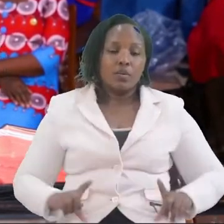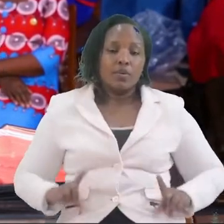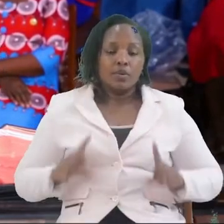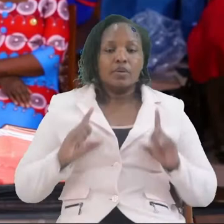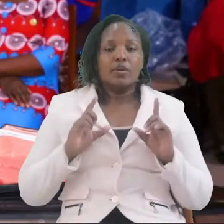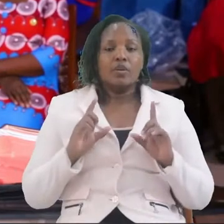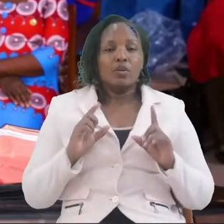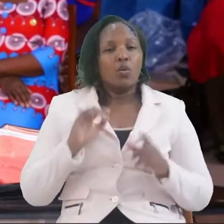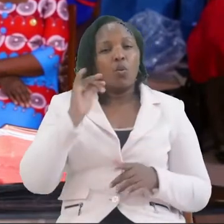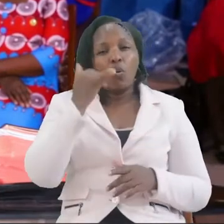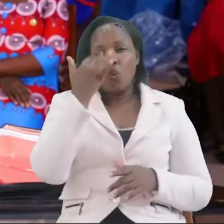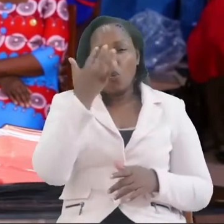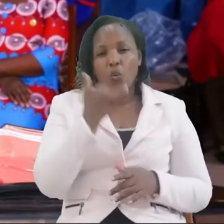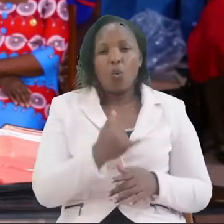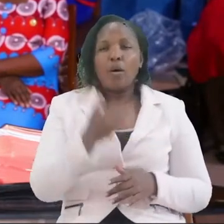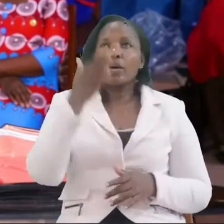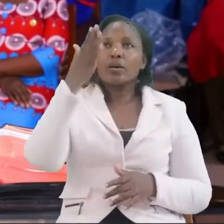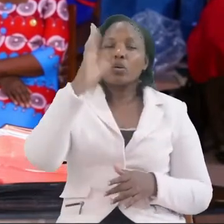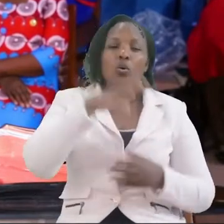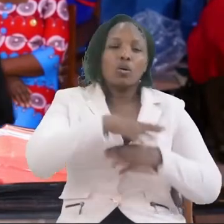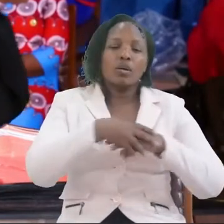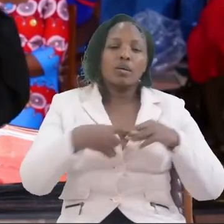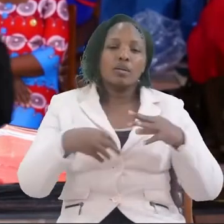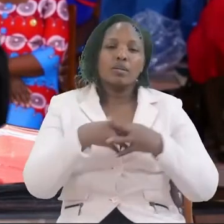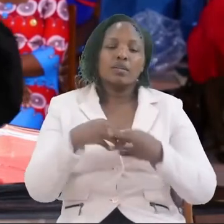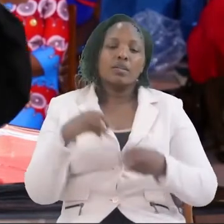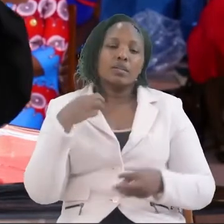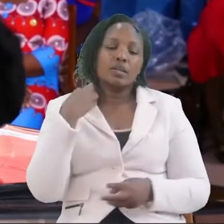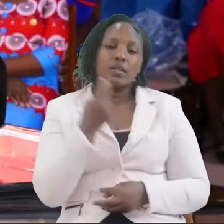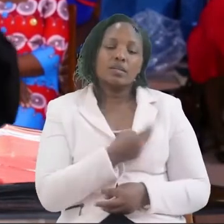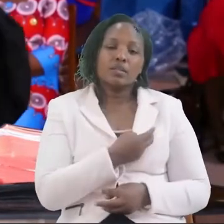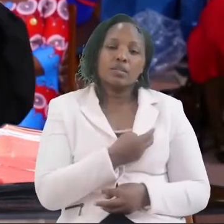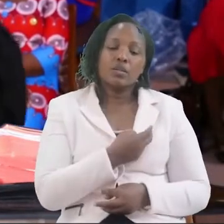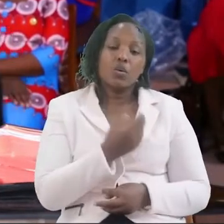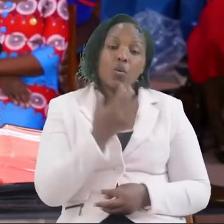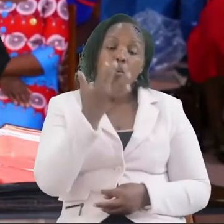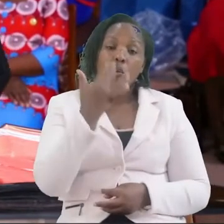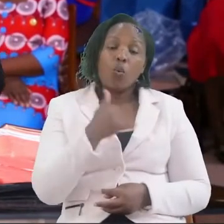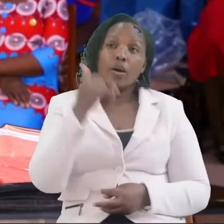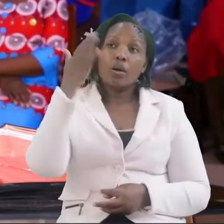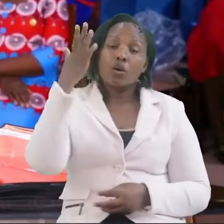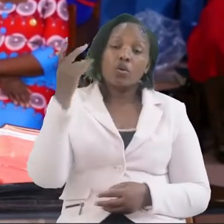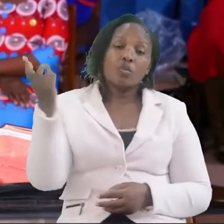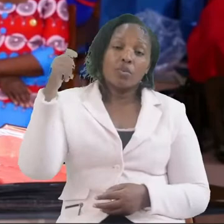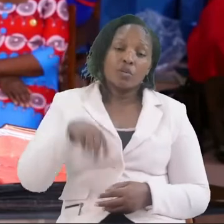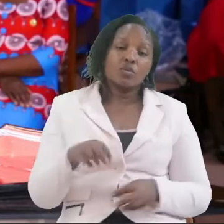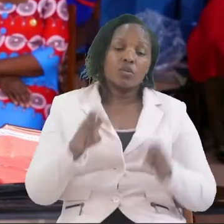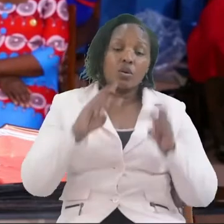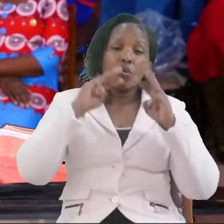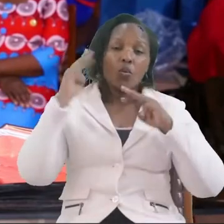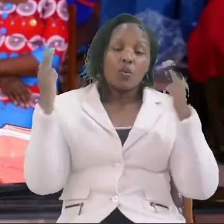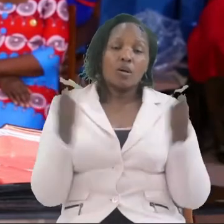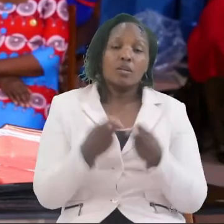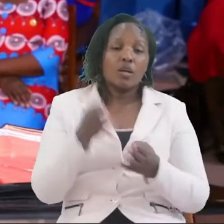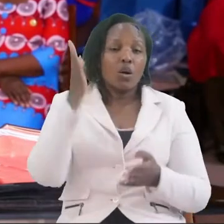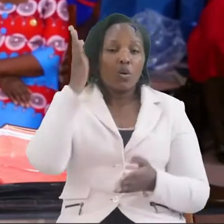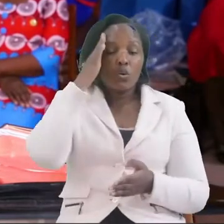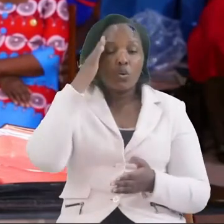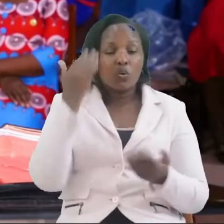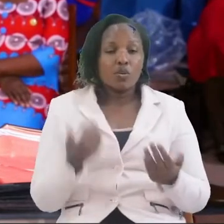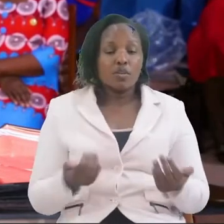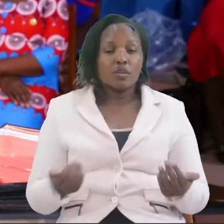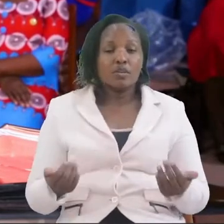Ni kwa nini Mungu alituumba? Kwa nini Mungu akatuleta katika ulimwengu huu? Tukijua